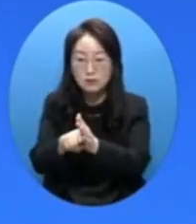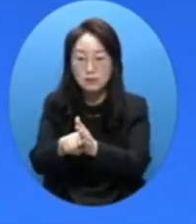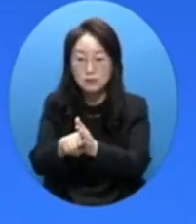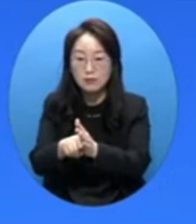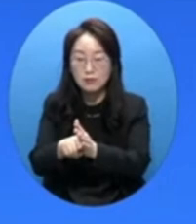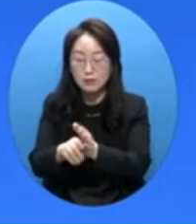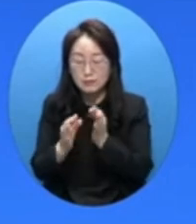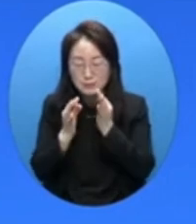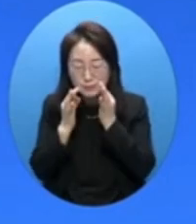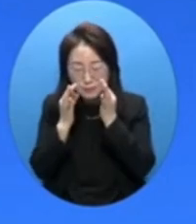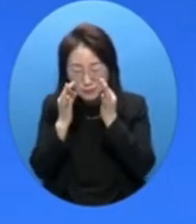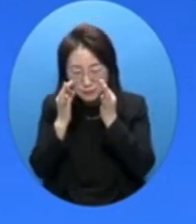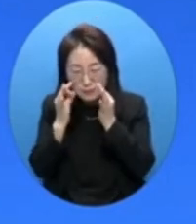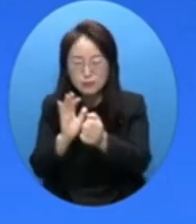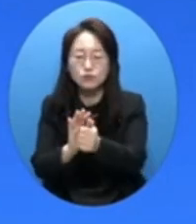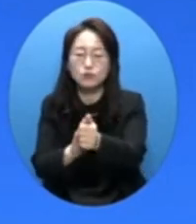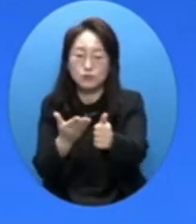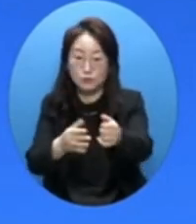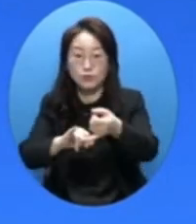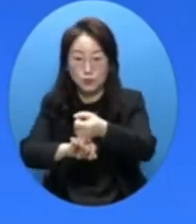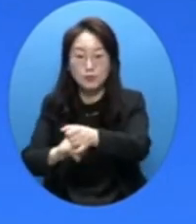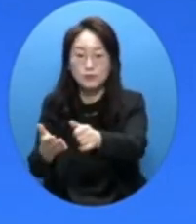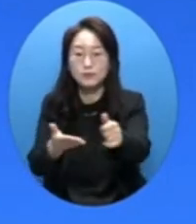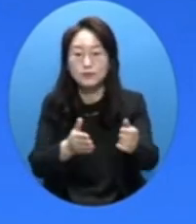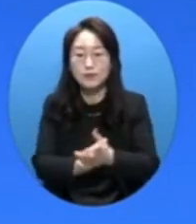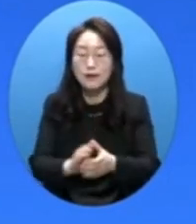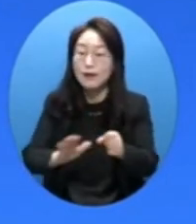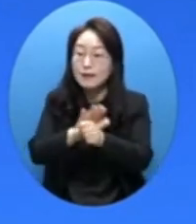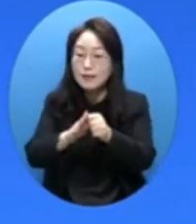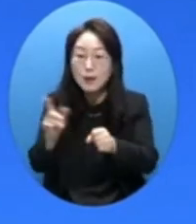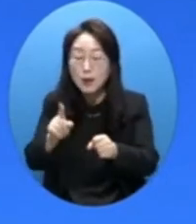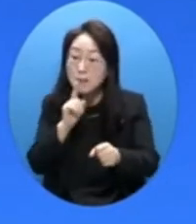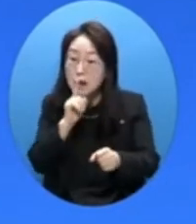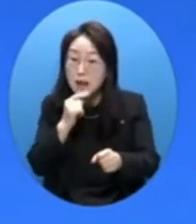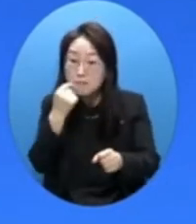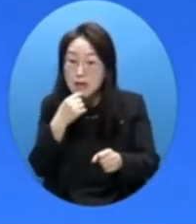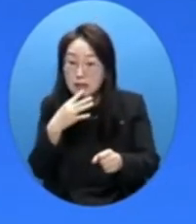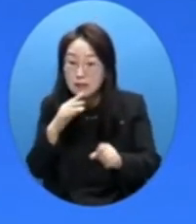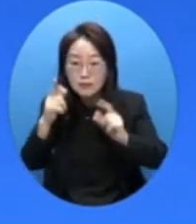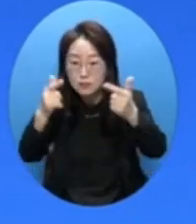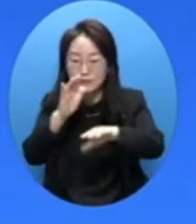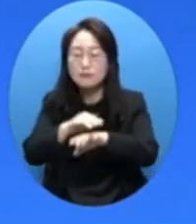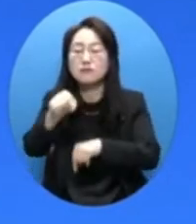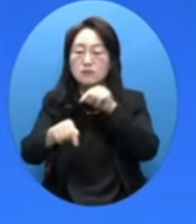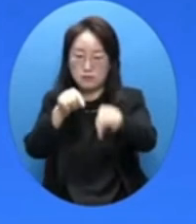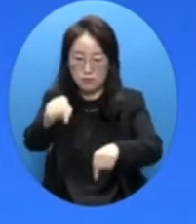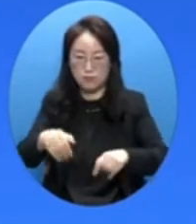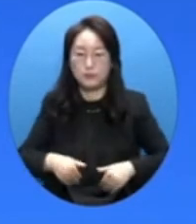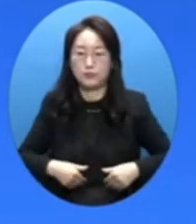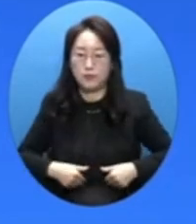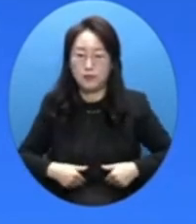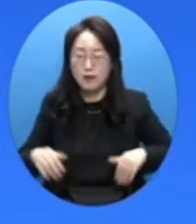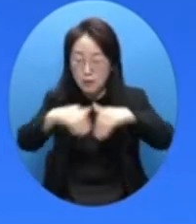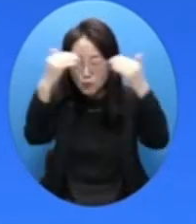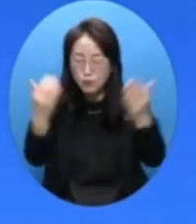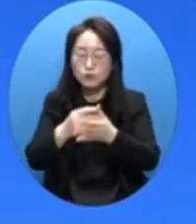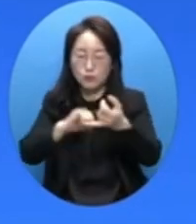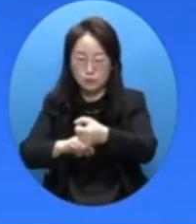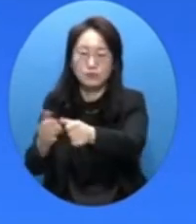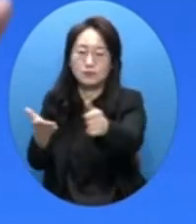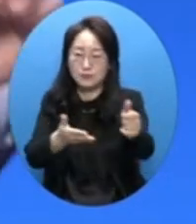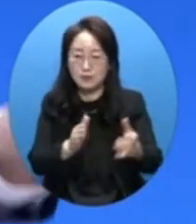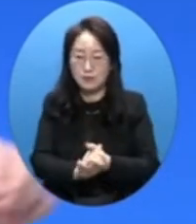모든 노력을 아끼잖아요 사랑은 말이 아니라 실천인 것입니다 여러분들과 사랑이 선자가 되기를 바랍니다